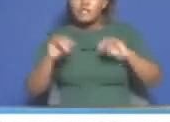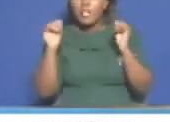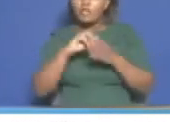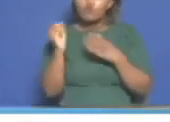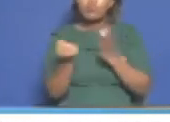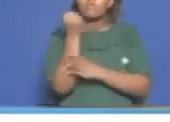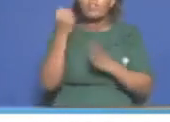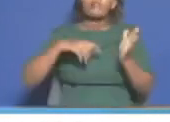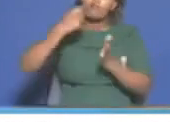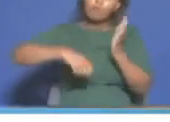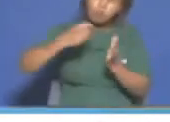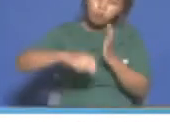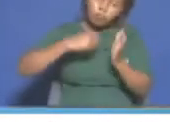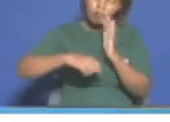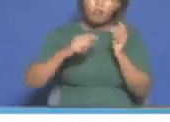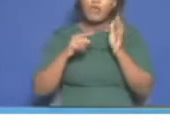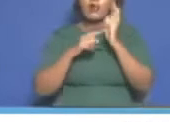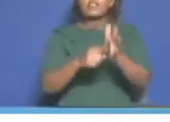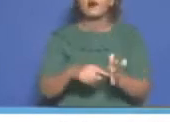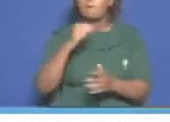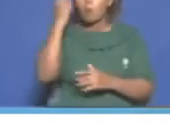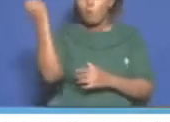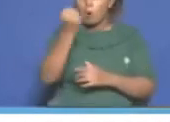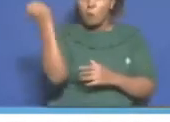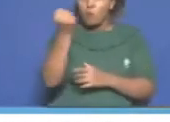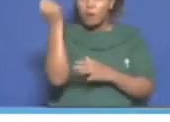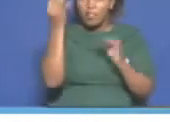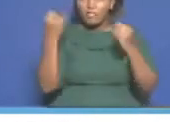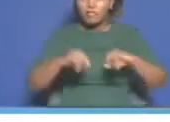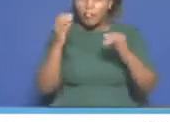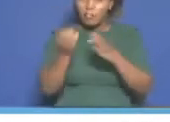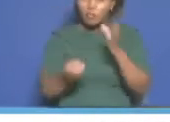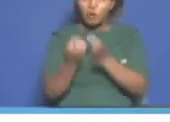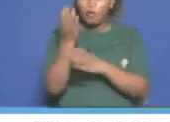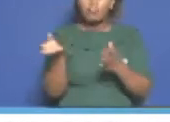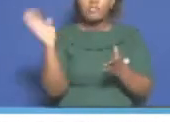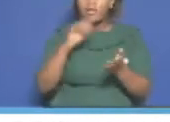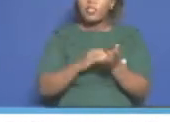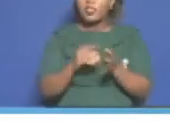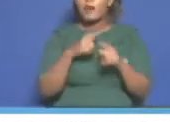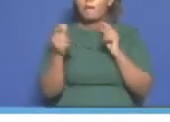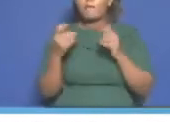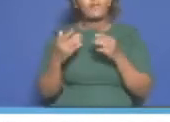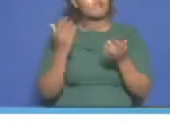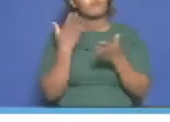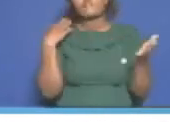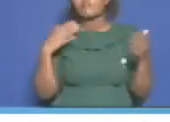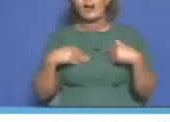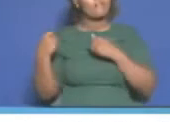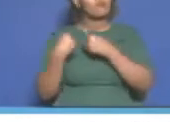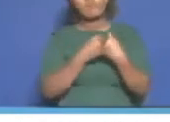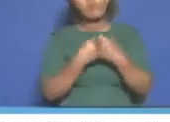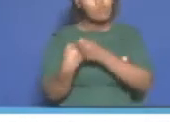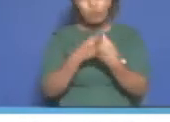mambo mkule Mumias, wanajaribu kuinua kiwanda cha Mumias na kukifufua licha ya kwamba kumekuwa na changamoto si haba.